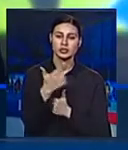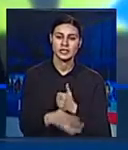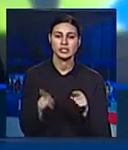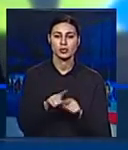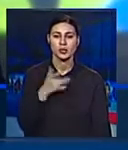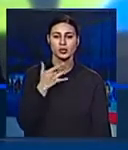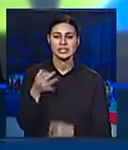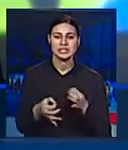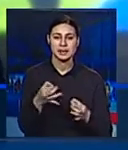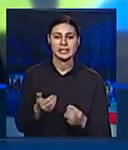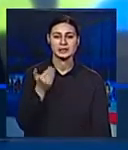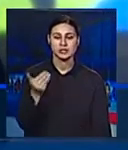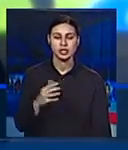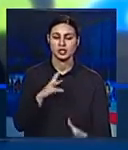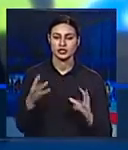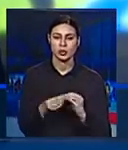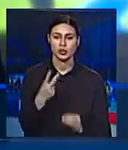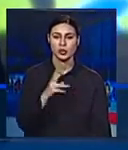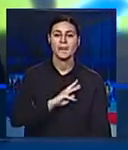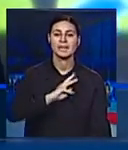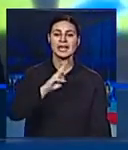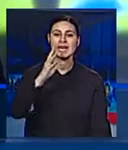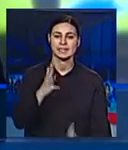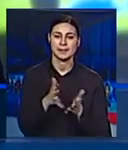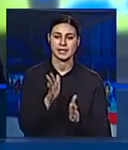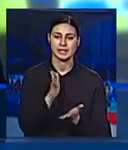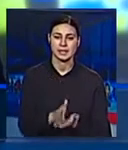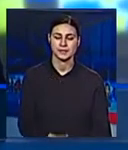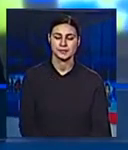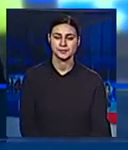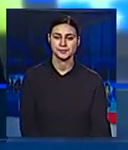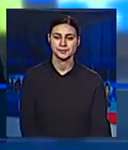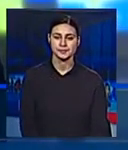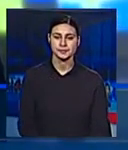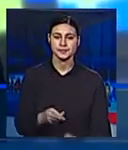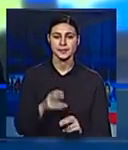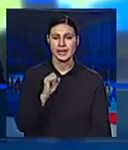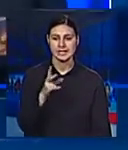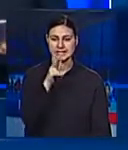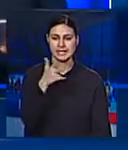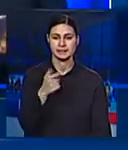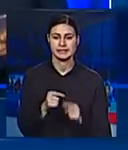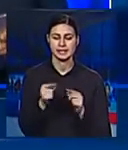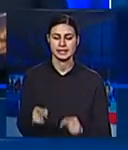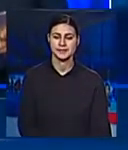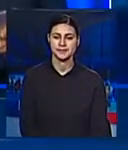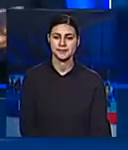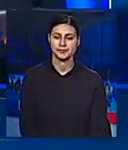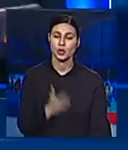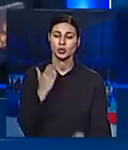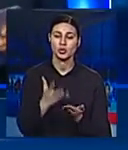ასევე მუნიციპალიტეტების მხრიდან, ჯამურად 2 მილიარდს აჭარბებს ამ სამწლიან პერიოდში. ბატონ თენგიზ,